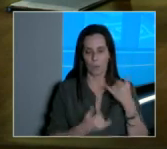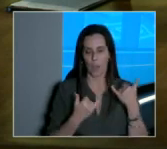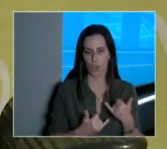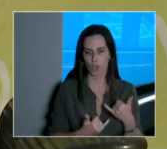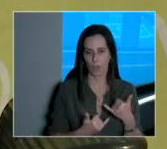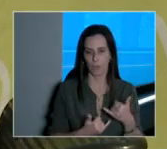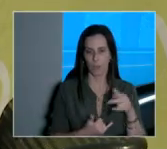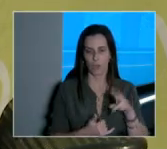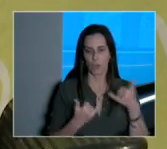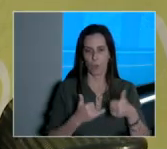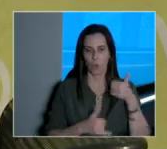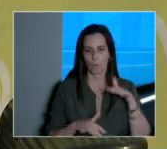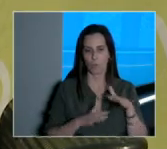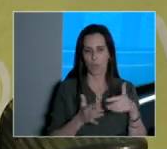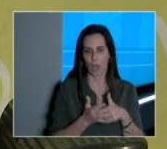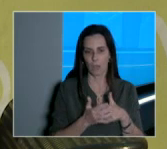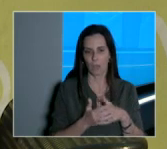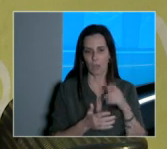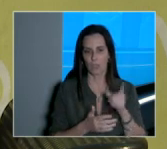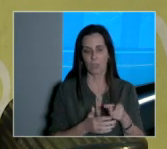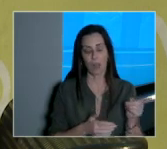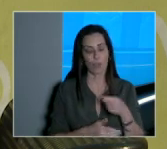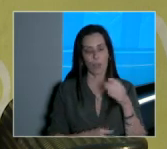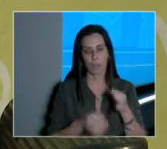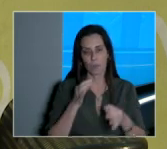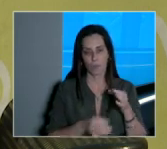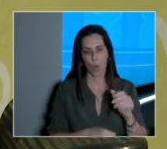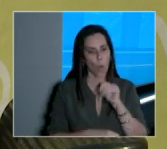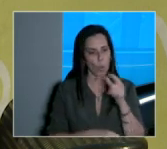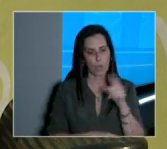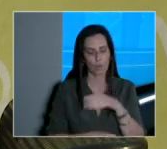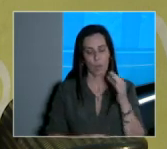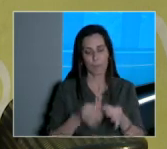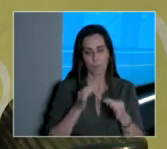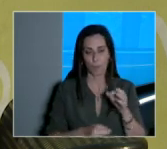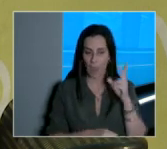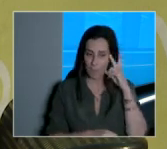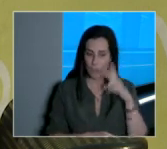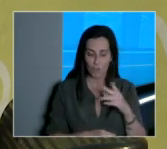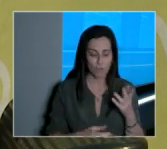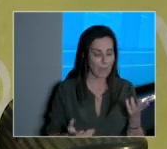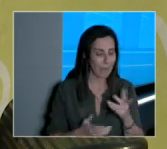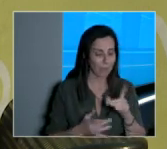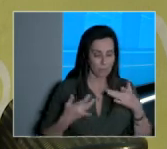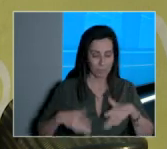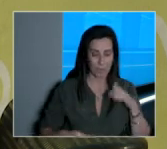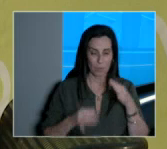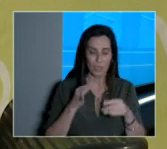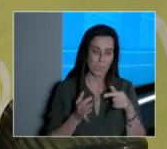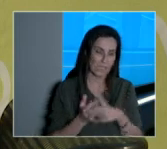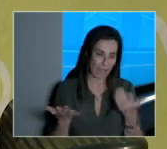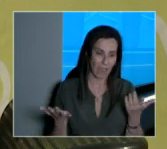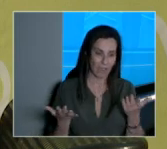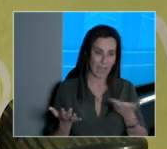היום. יש היום ראש ממשלה שצריך לעמוד לדין. הוא לא רוצה לעמוד לדין. הוא הבין שהדרך היחידה לא לעמוד לדין